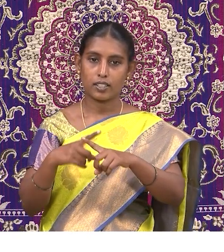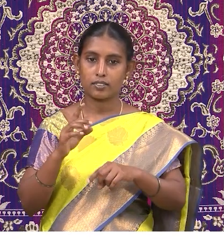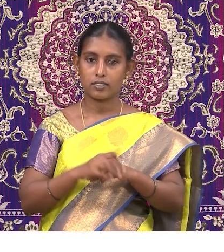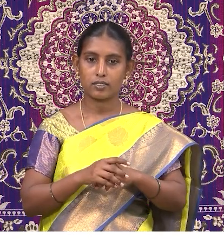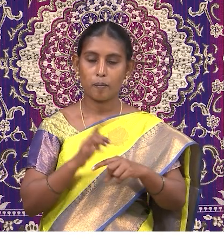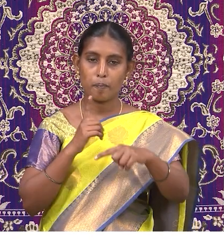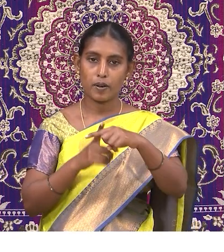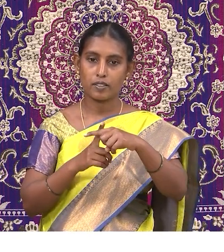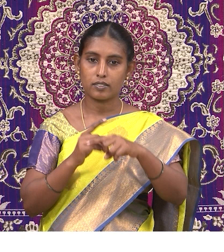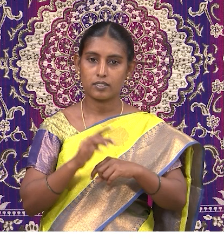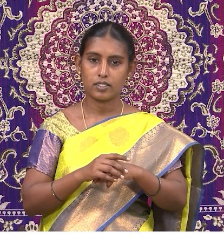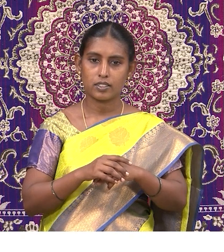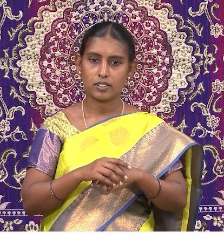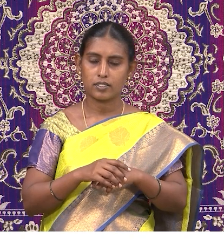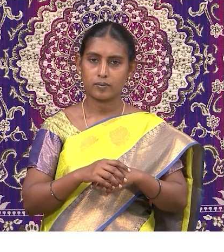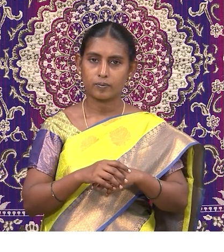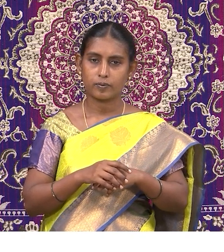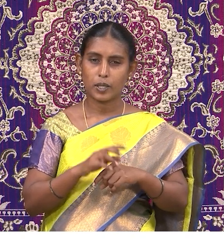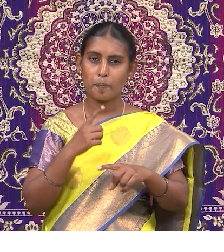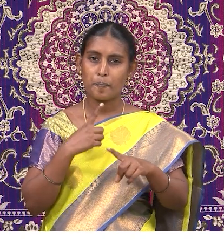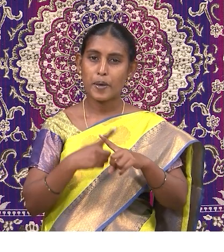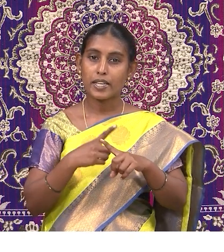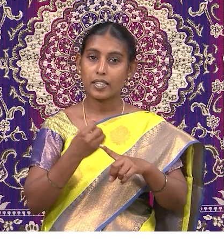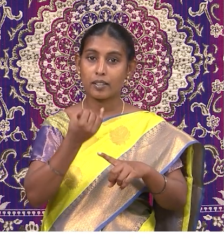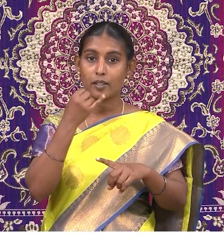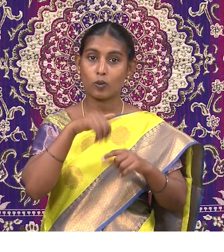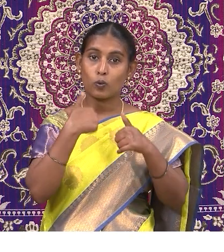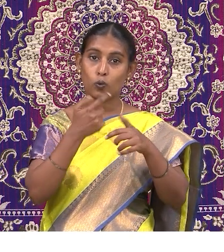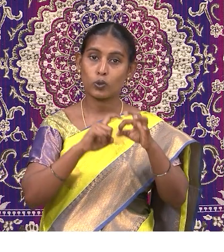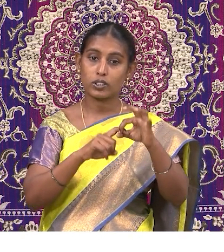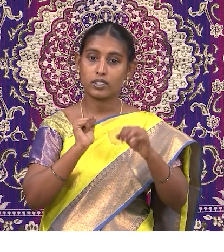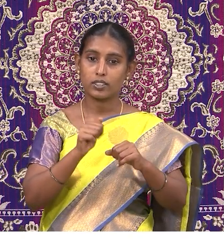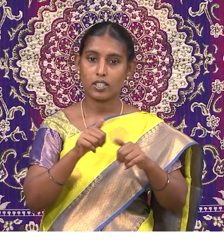2 - a² × x + மூலங்களின் பெருக்கல் பலன் கொடுக்கப்பட்டிருக்கிறது என்ன?